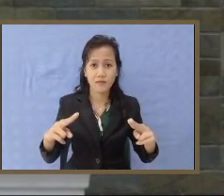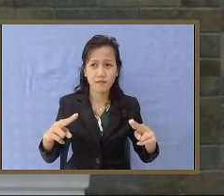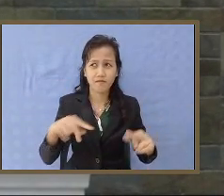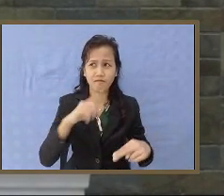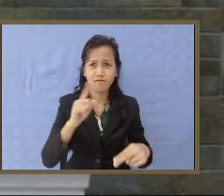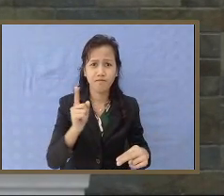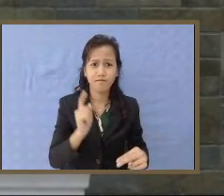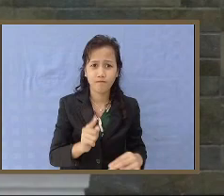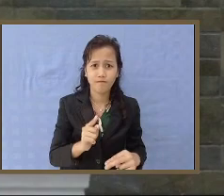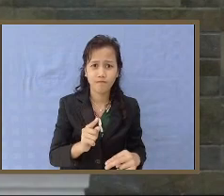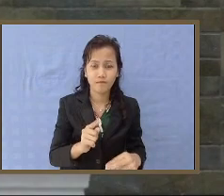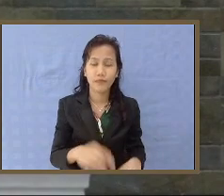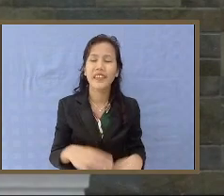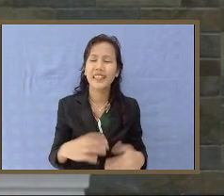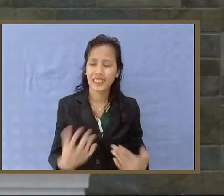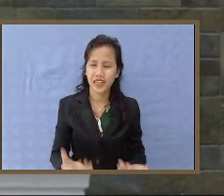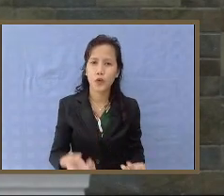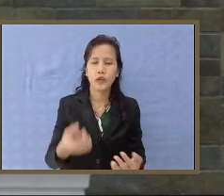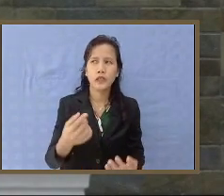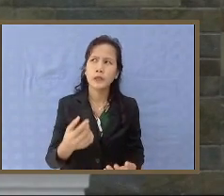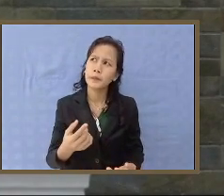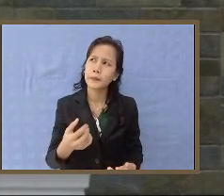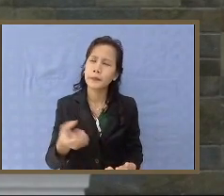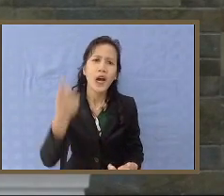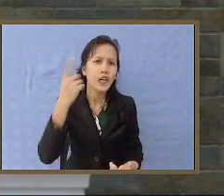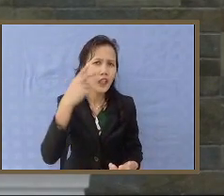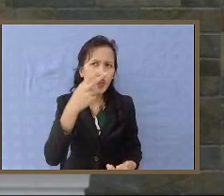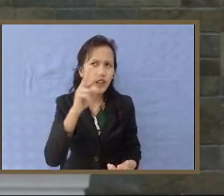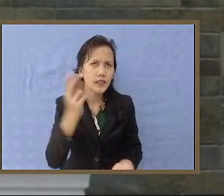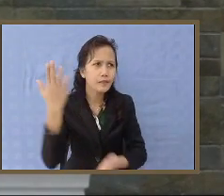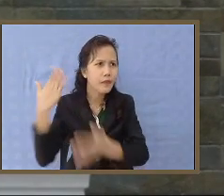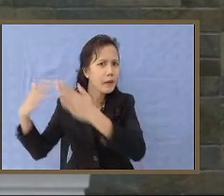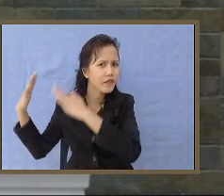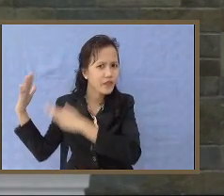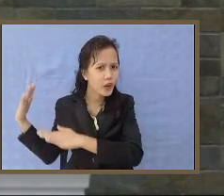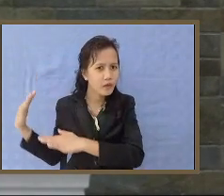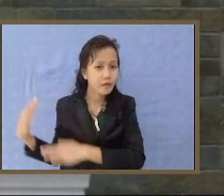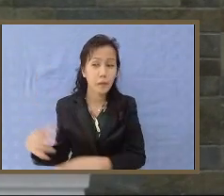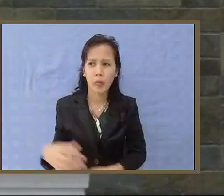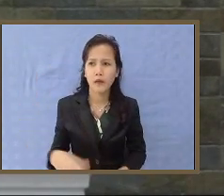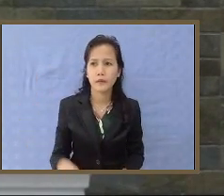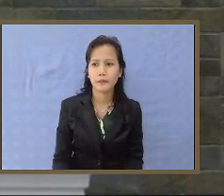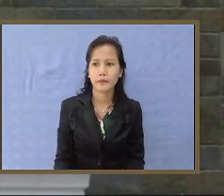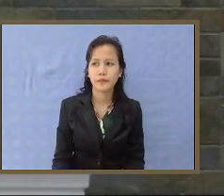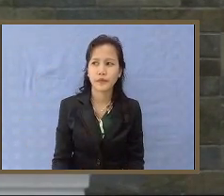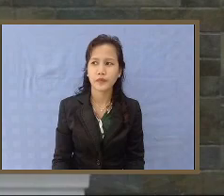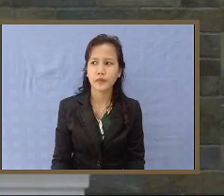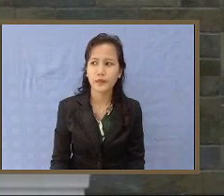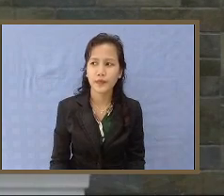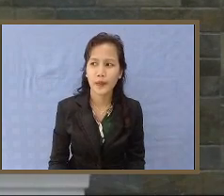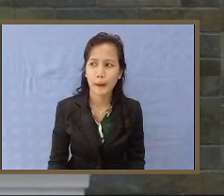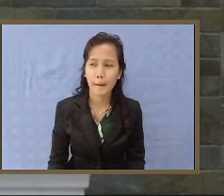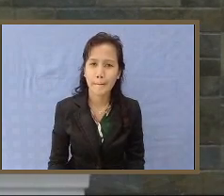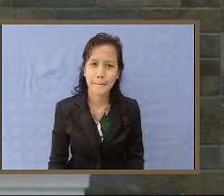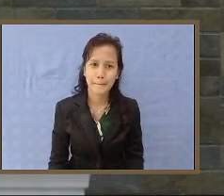kapatid. Back in those days, mga kapatid, back on the 60s, kasabihin nyo, wala pa ako noong 60s, mga kapatid, that's why you miss